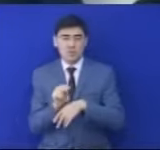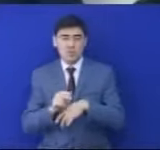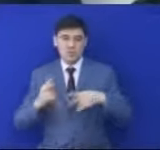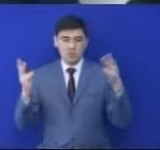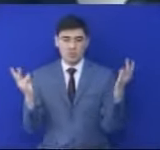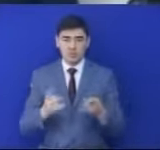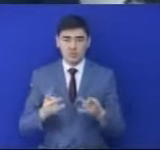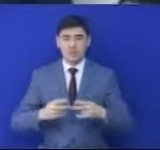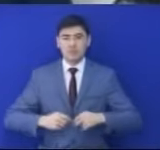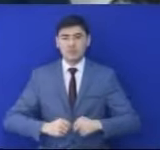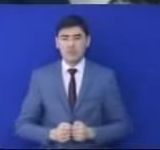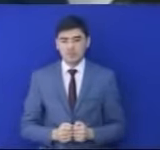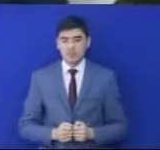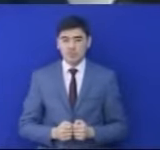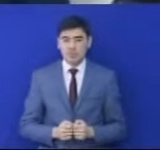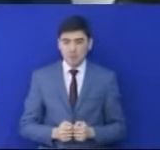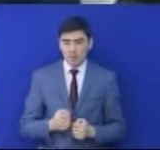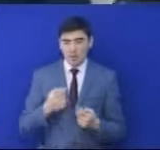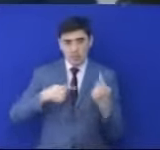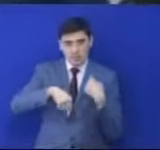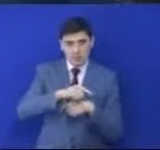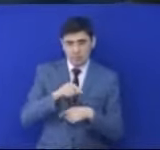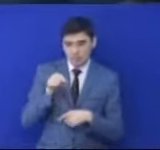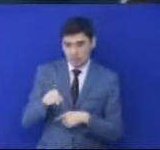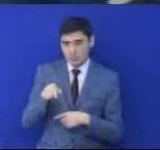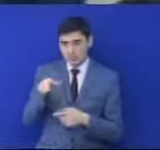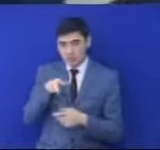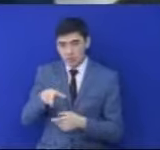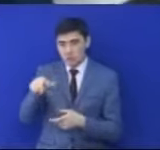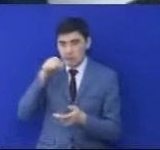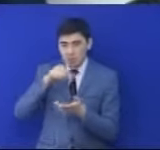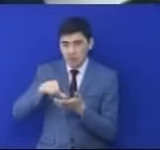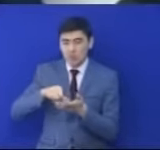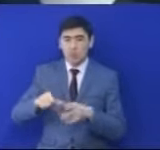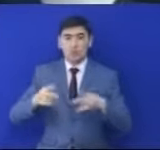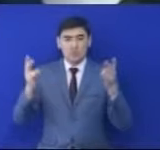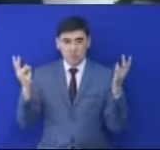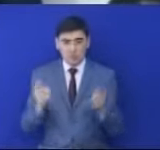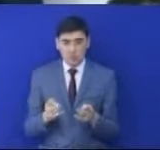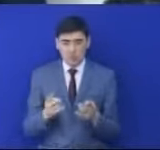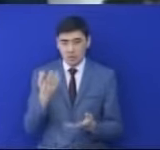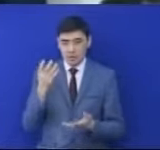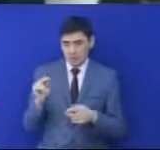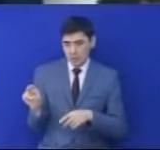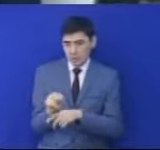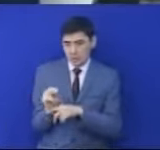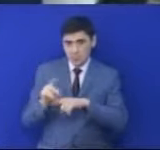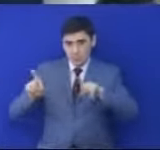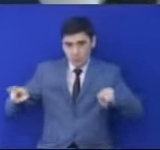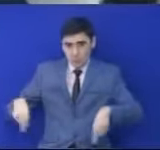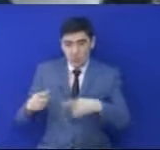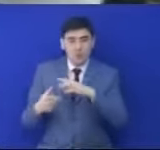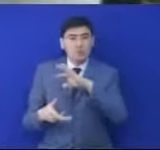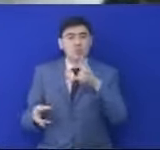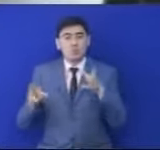Біз үшін бұл жол өте маңызды. Ол жөнделер болса, өңірімізге, соның ішінде округімізге жақсы болар еді. Ауылдың тынысы